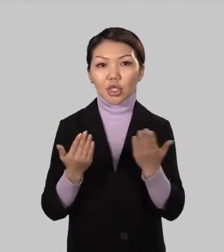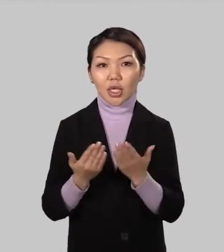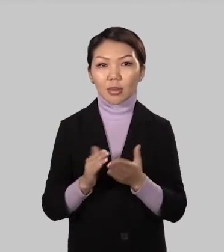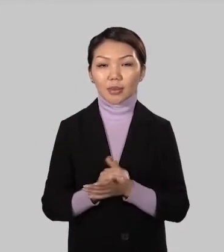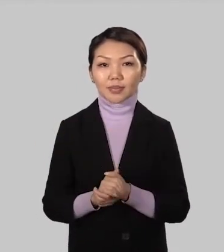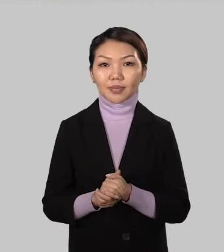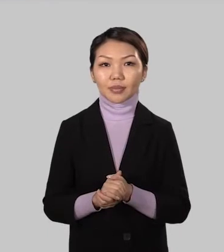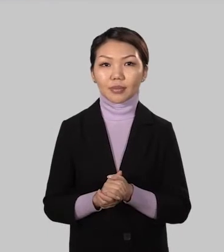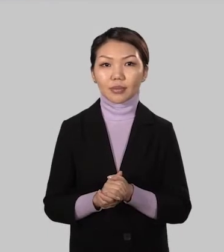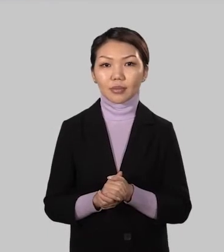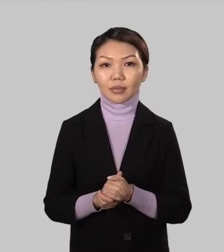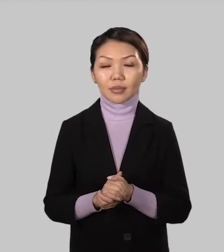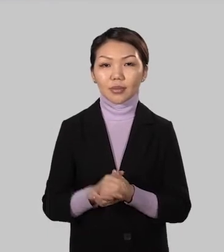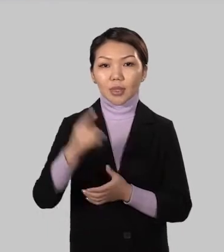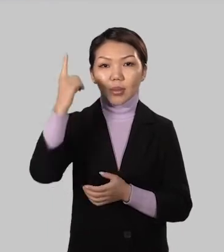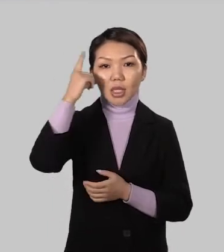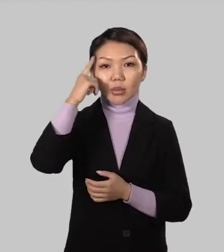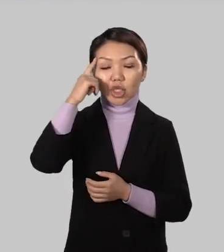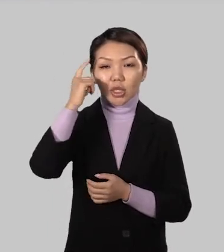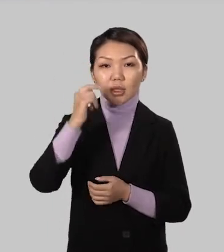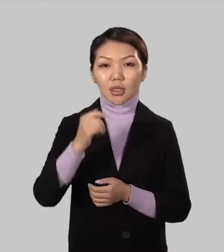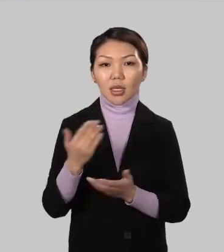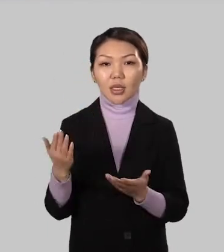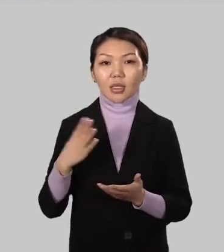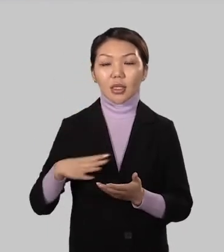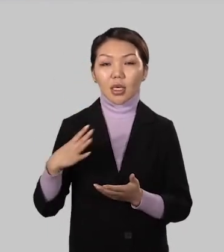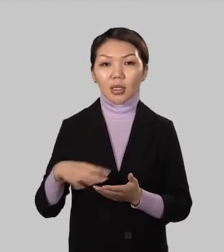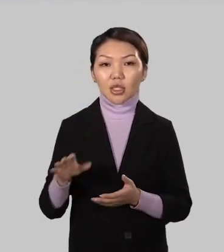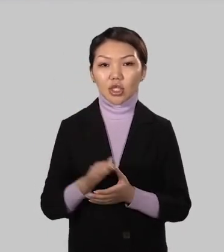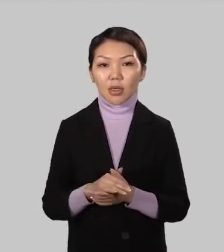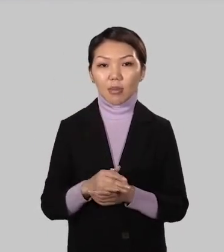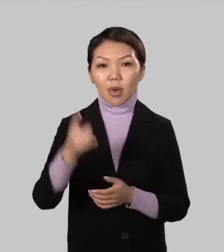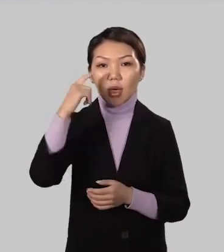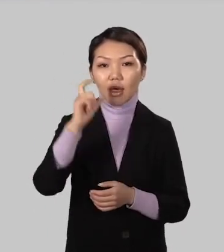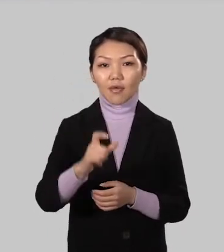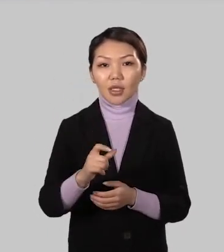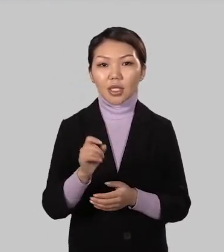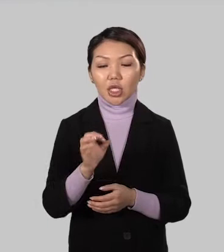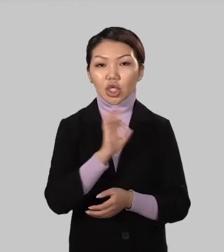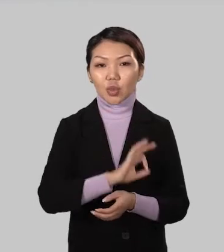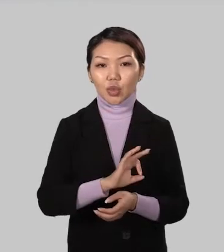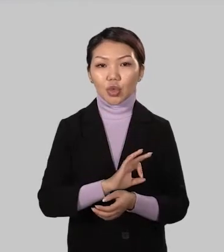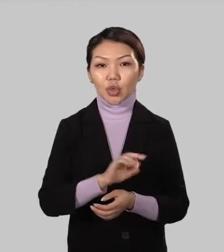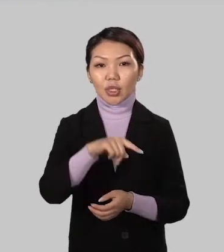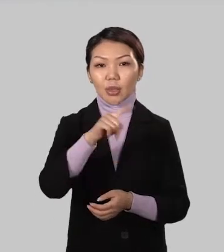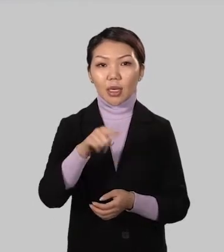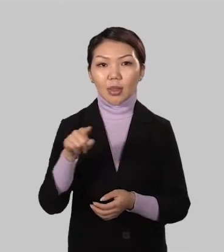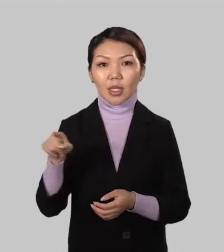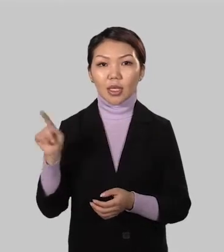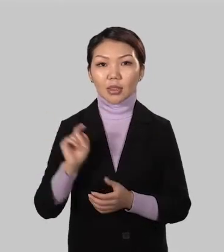их поразмышляйте с какой целью авторы используют имена прилагательные